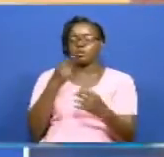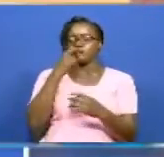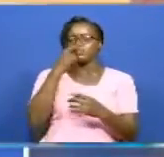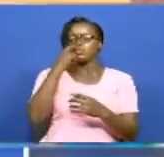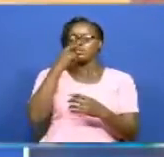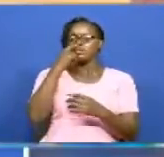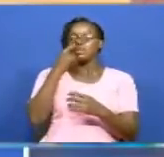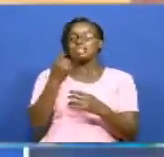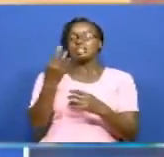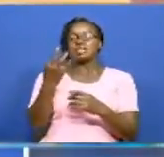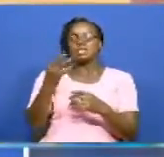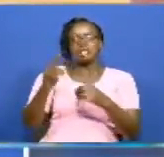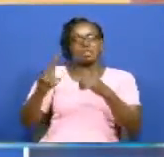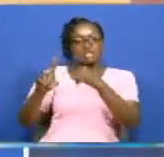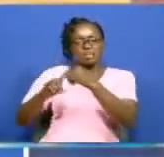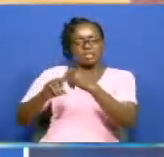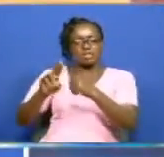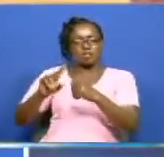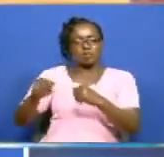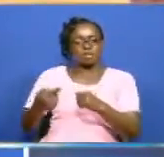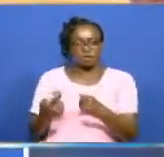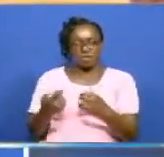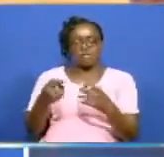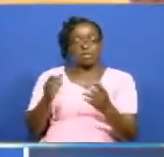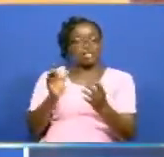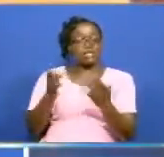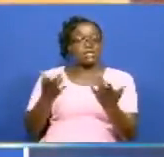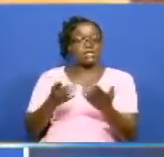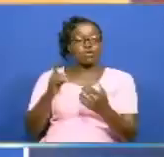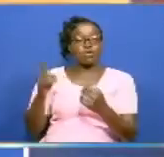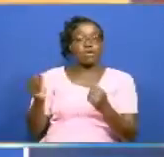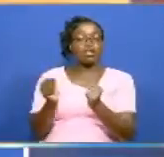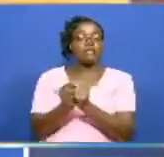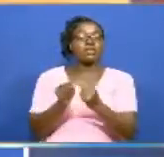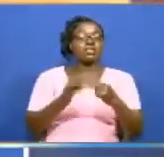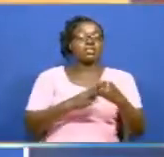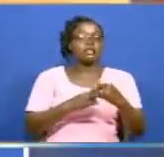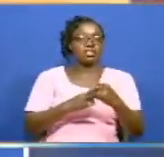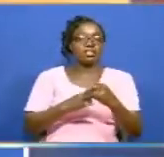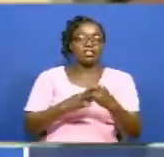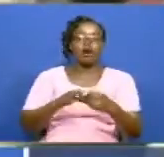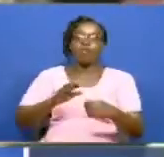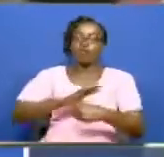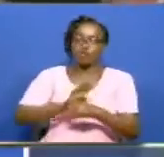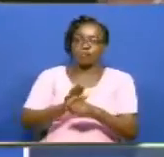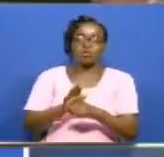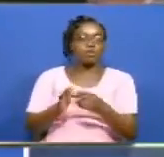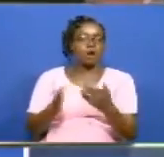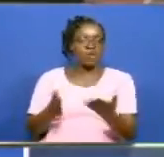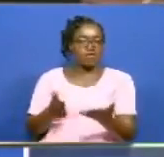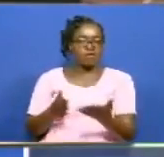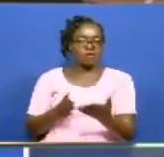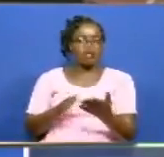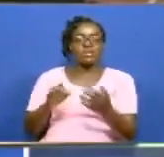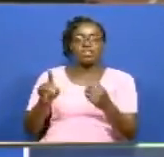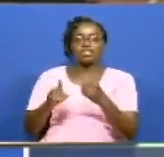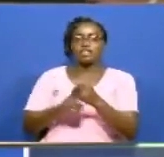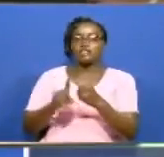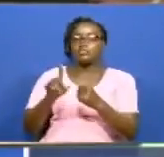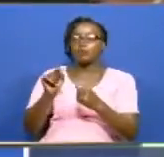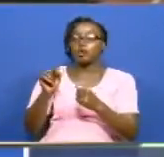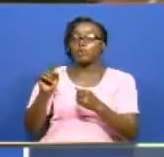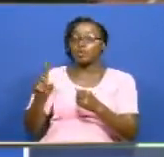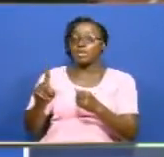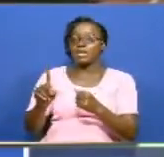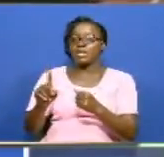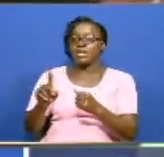1392 zilizopimwa, 188 zilithibitishwa kuwa na virusi hivyo, hii ikiwa ni asilimia 6.1 ya maambukizi katika kipindi